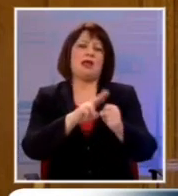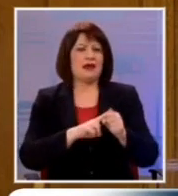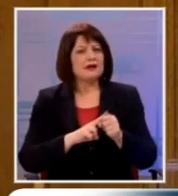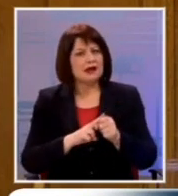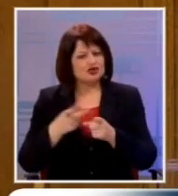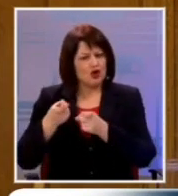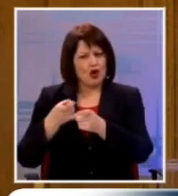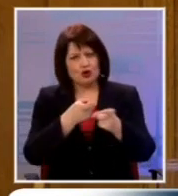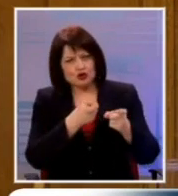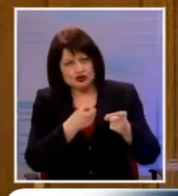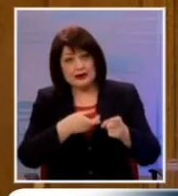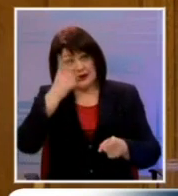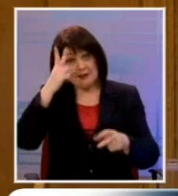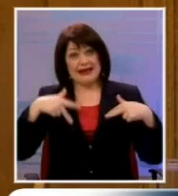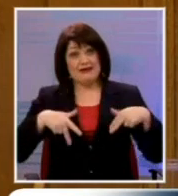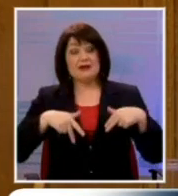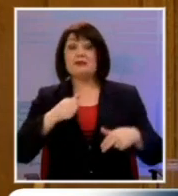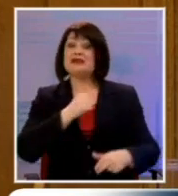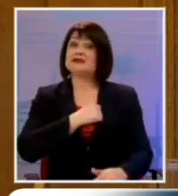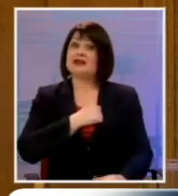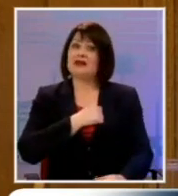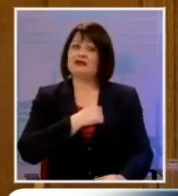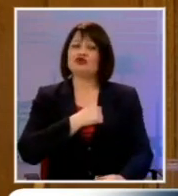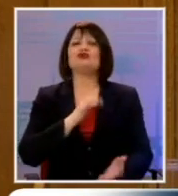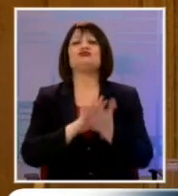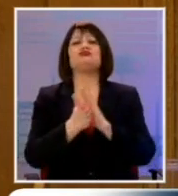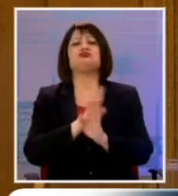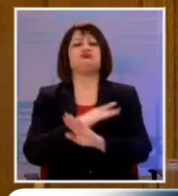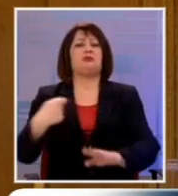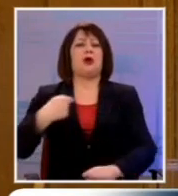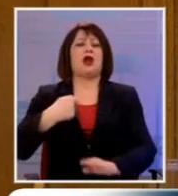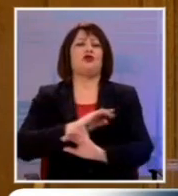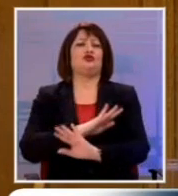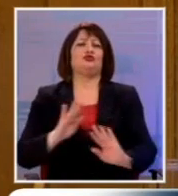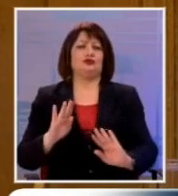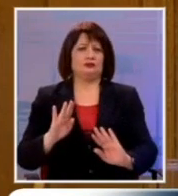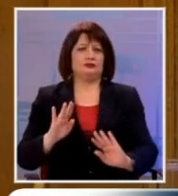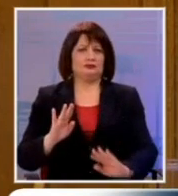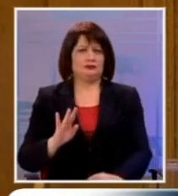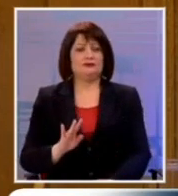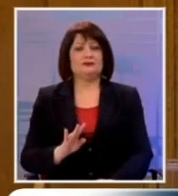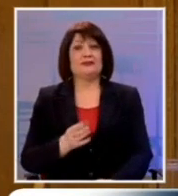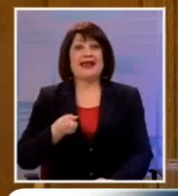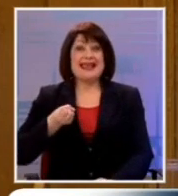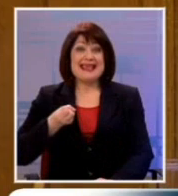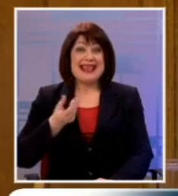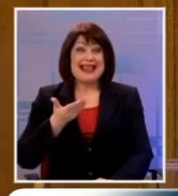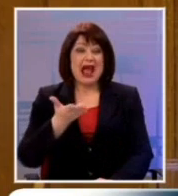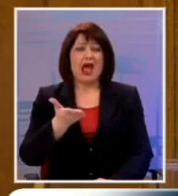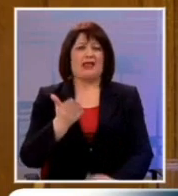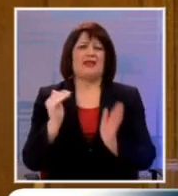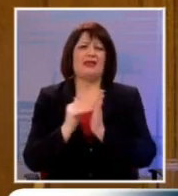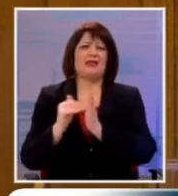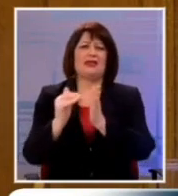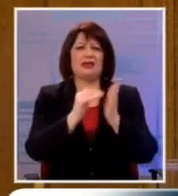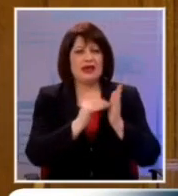Οι γερμανικές κυβερνήσεις θεωρούν ότι εξόφλησαν δήθεν το χρέος τους απέναντι στις εκατοντάδες χιλιάδες θύματα με